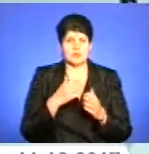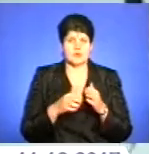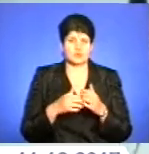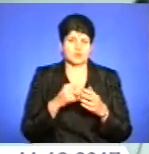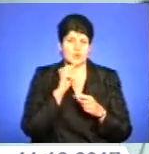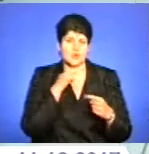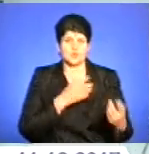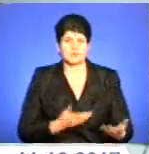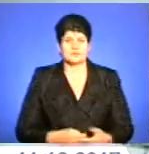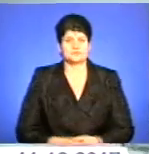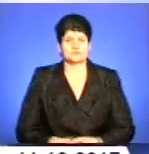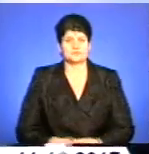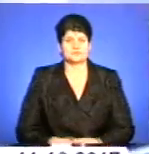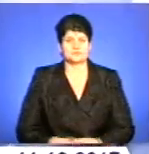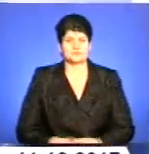Вісті ТТБ.